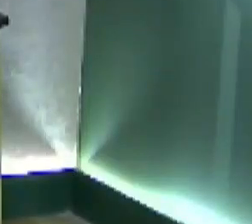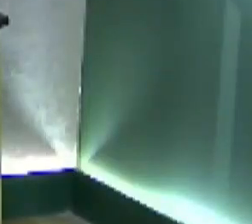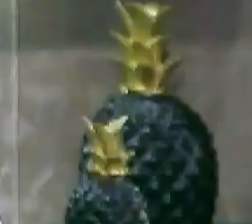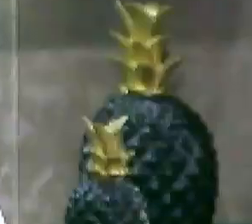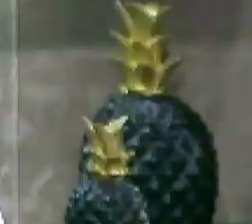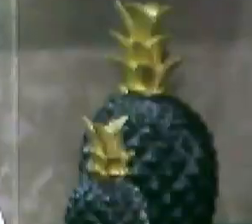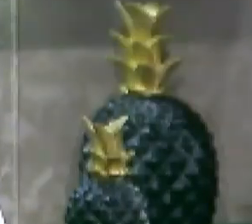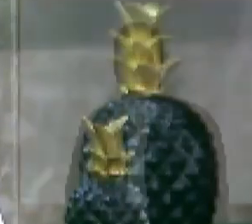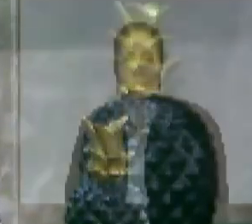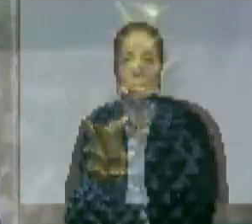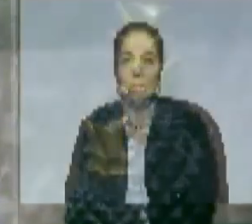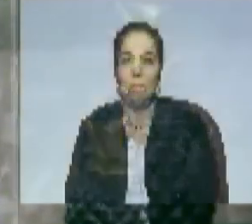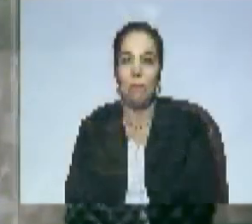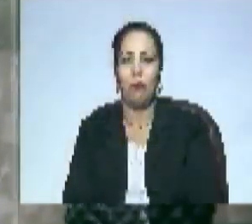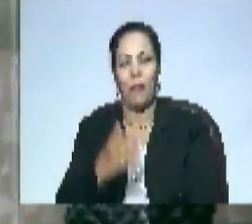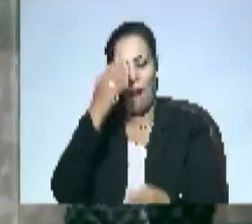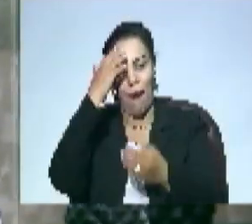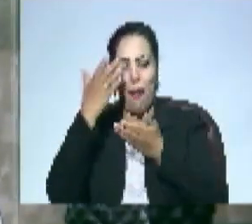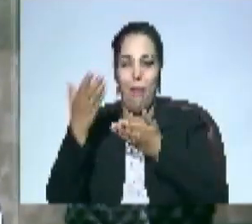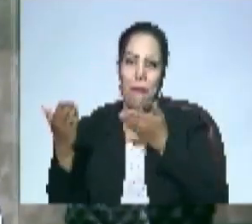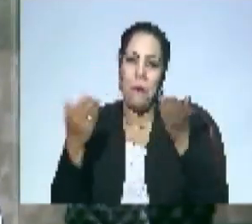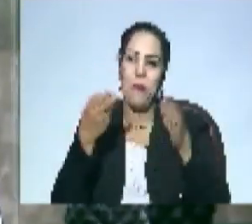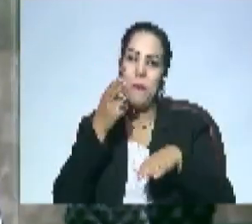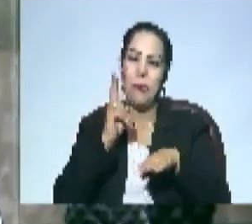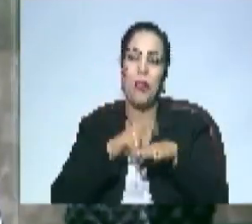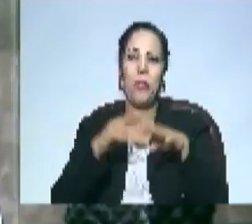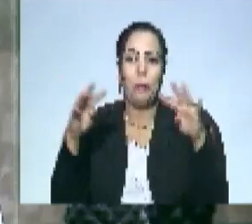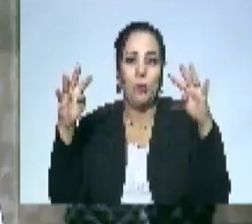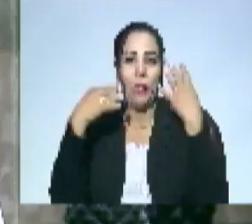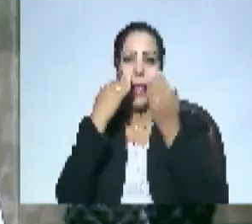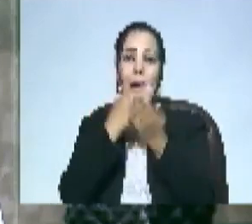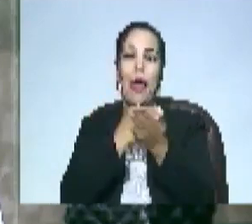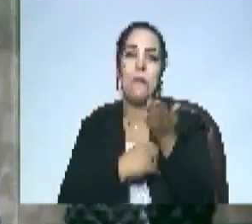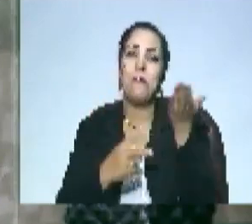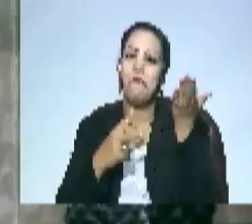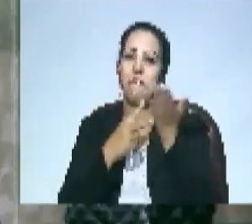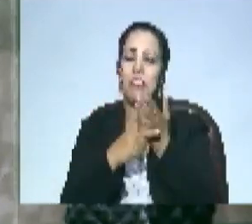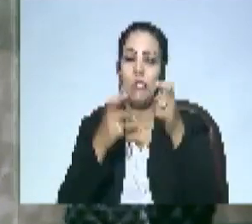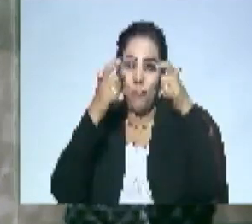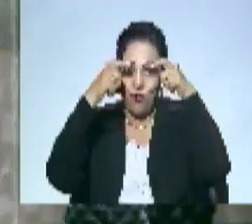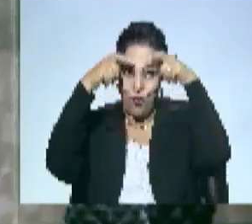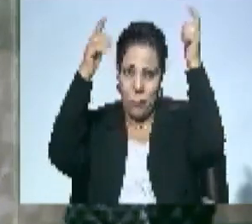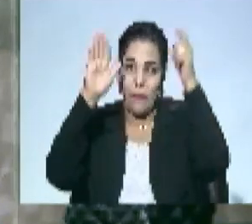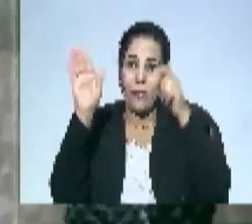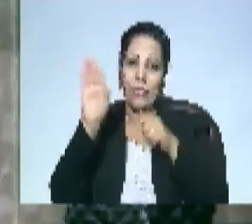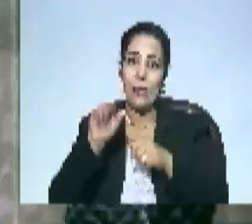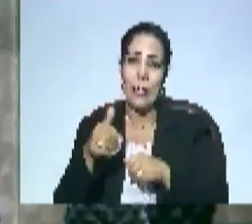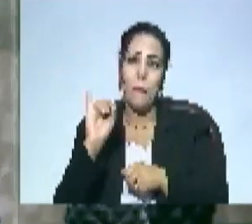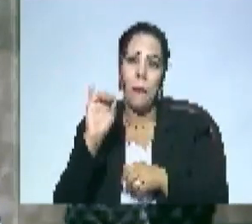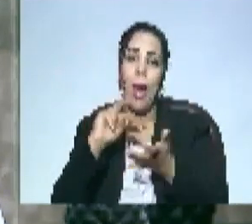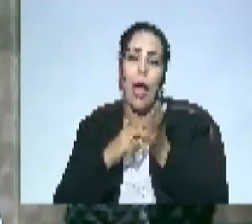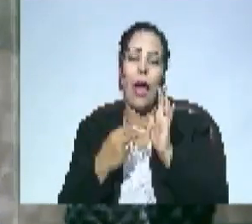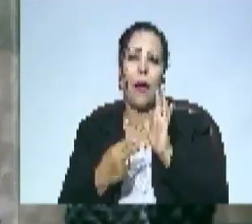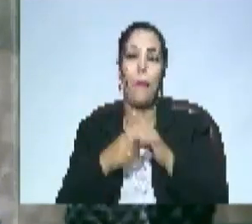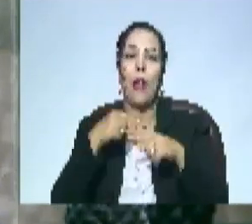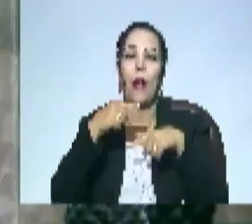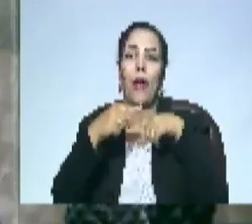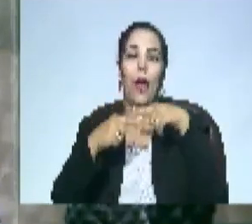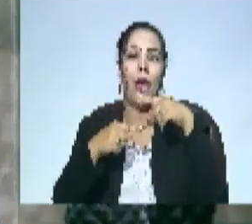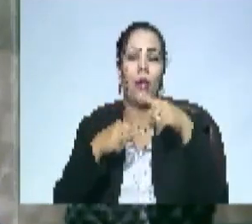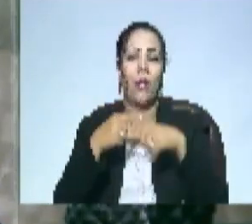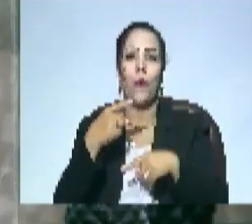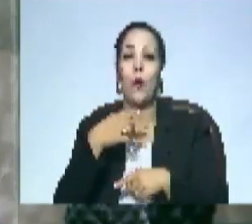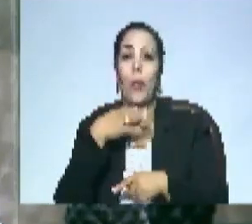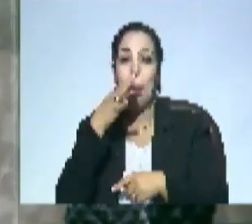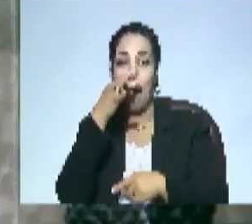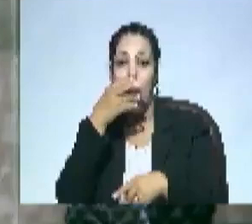تانيه اهلا بحضراتكم مره ثانيه مشاهدينا قبل الفاصل شيف سامح خلص الكنالوني الحادق وبيشتغل